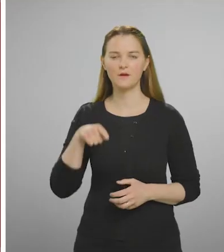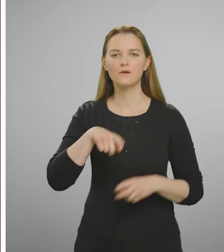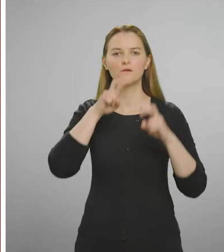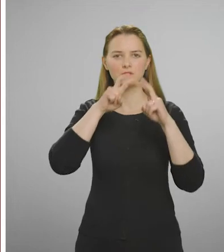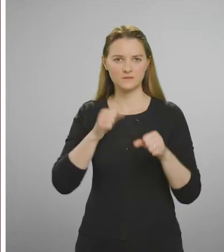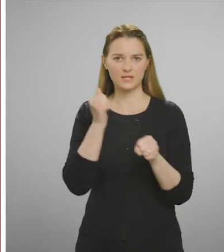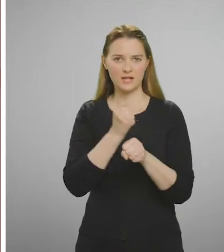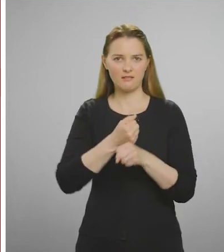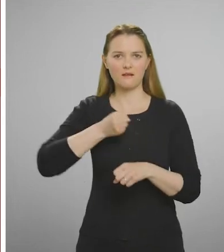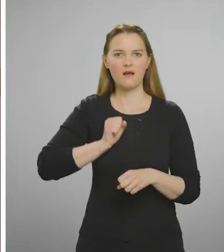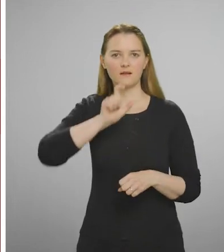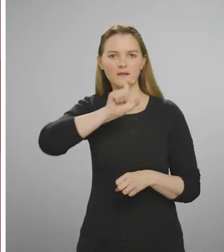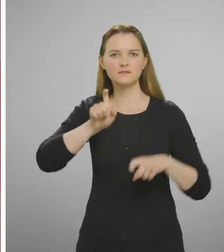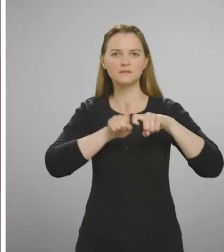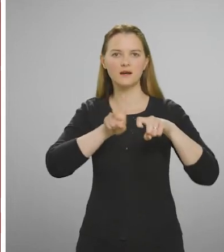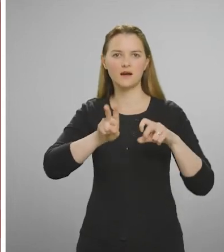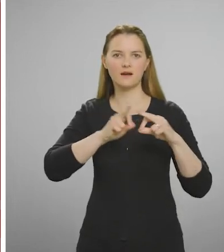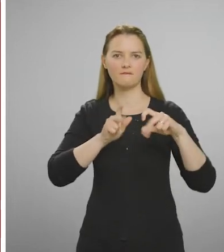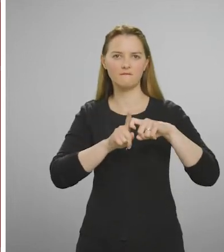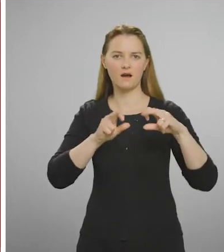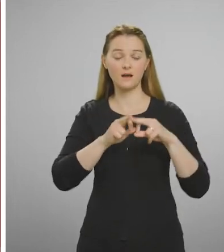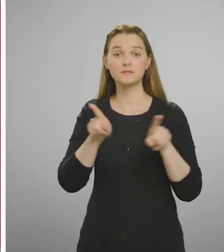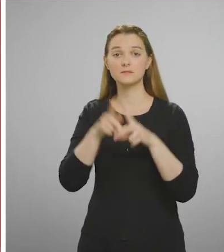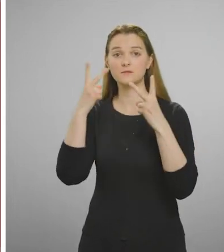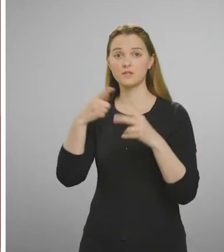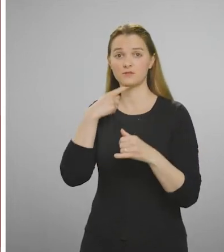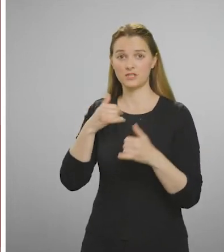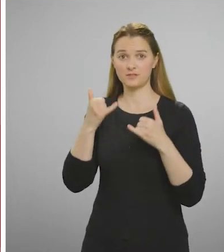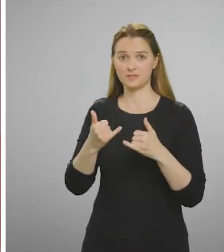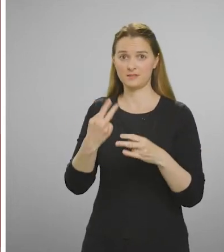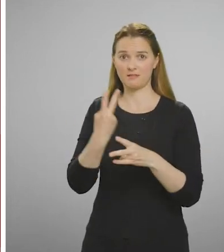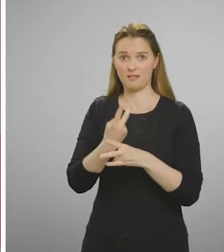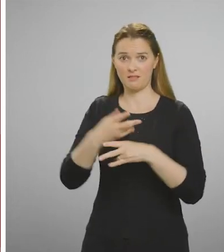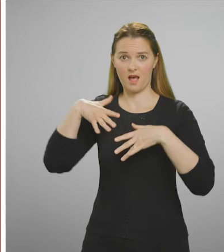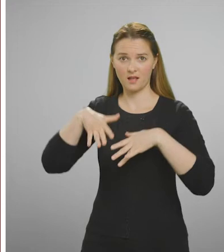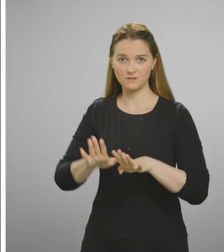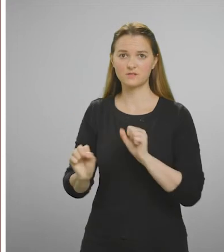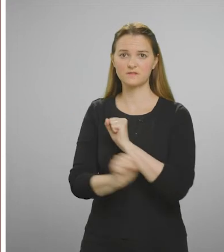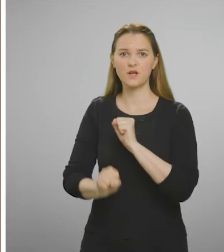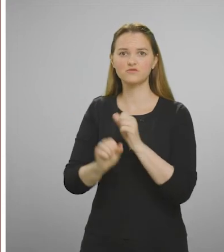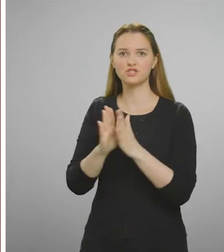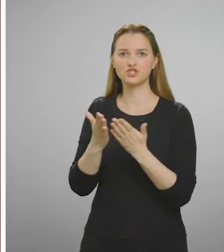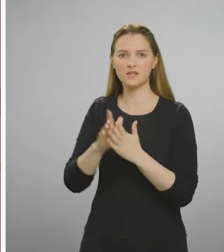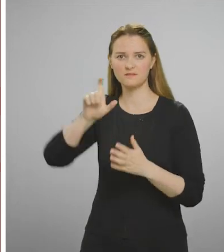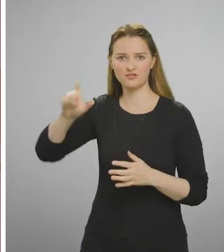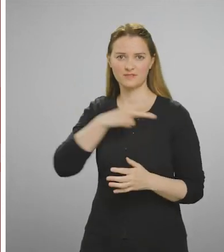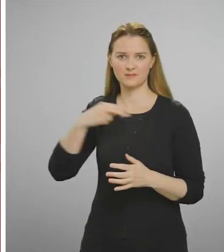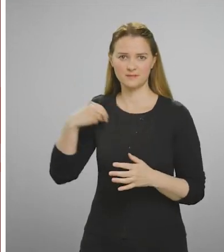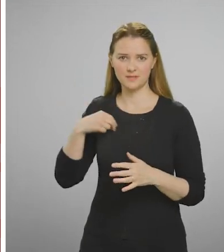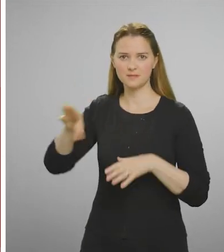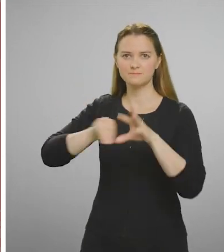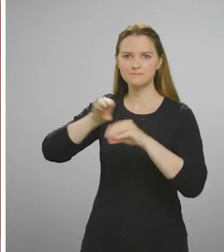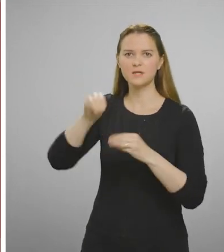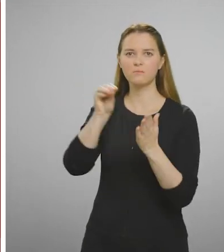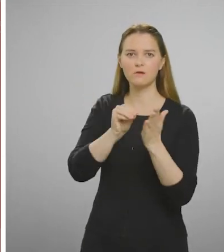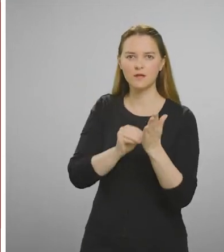Uz istraživanje koje je provela agencija Kvaka, spomenimo i ovo. U Nacionalnoj sveučilišnoj knjižnici u Zagrebu u tijeku je